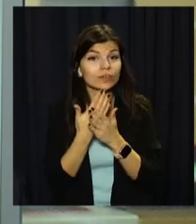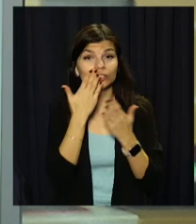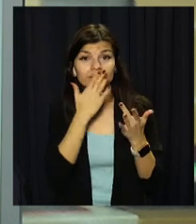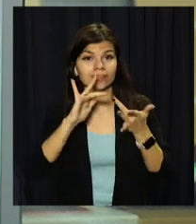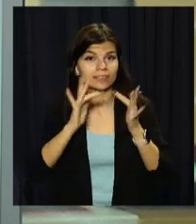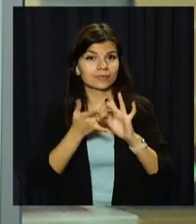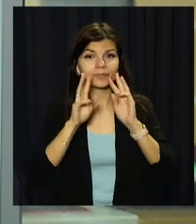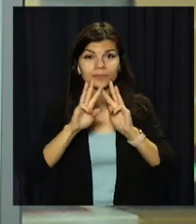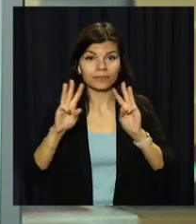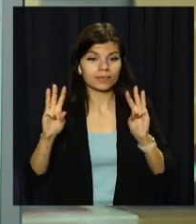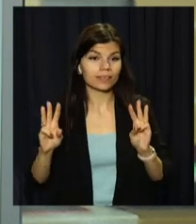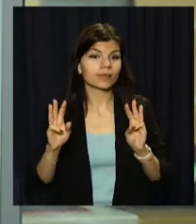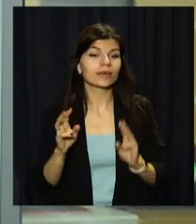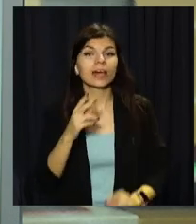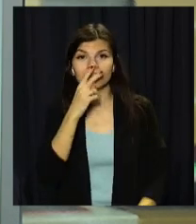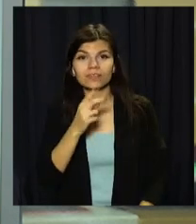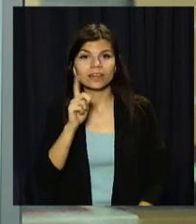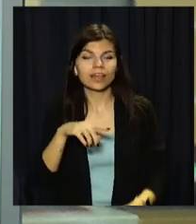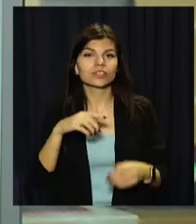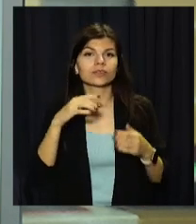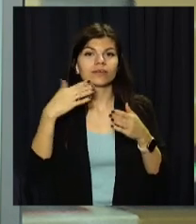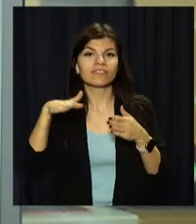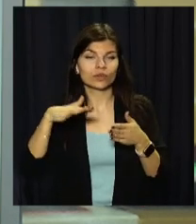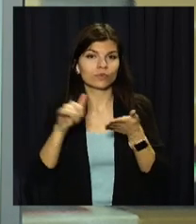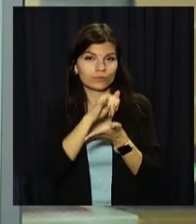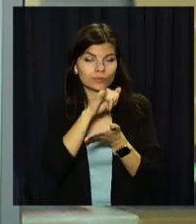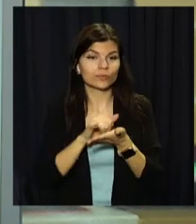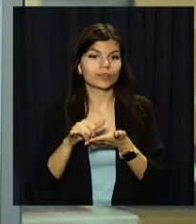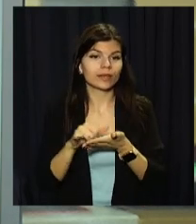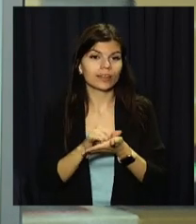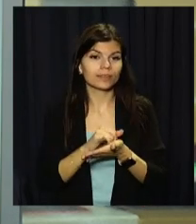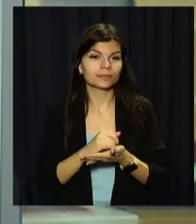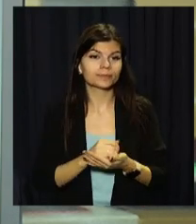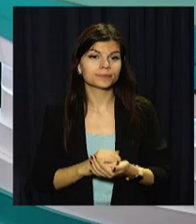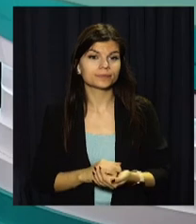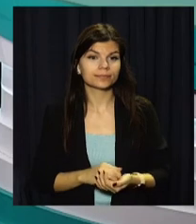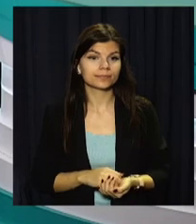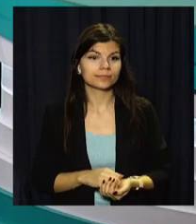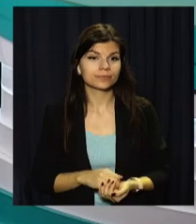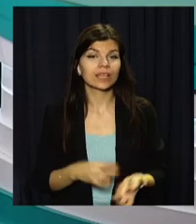сайті opentv.media. Дивіться сюжети в соціальних мережах та на нашому YouTube-каналі.